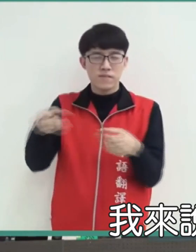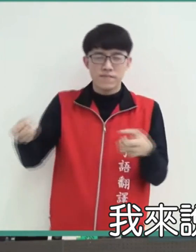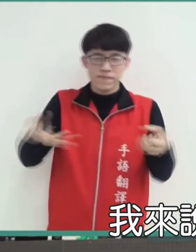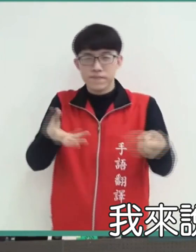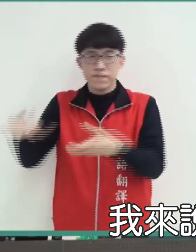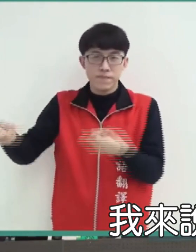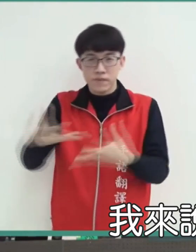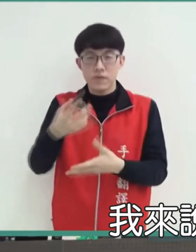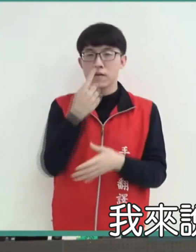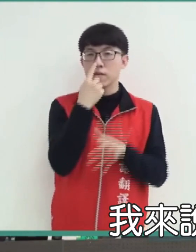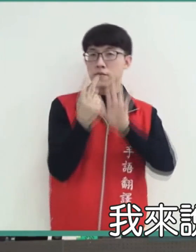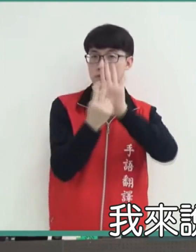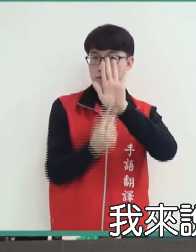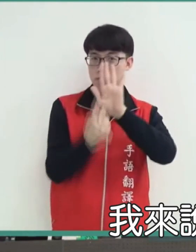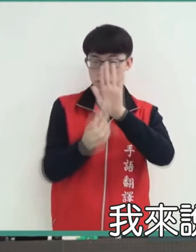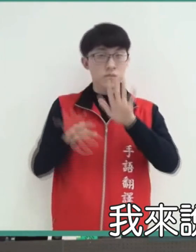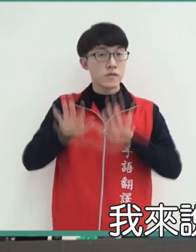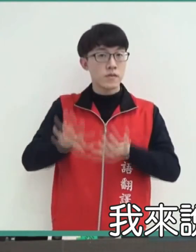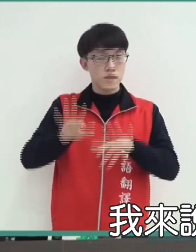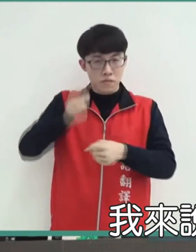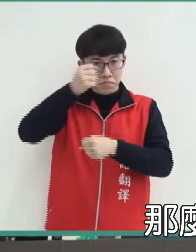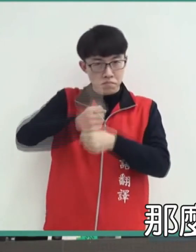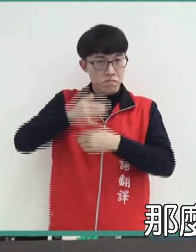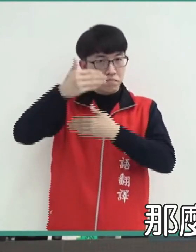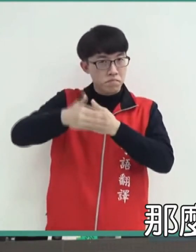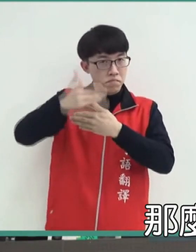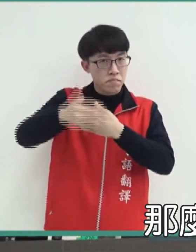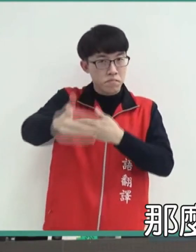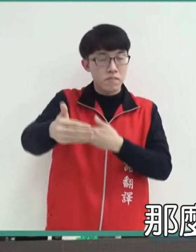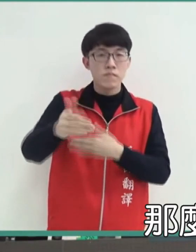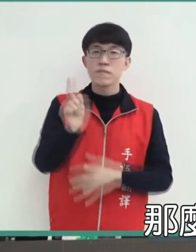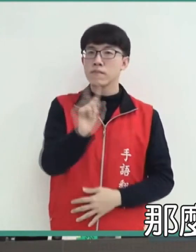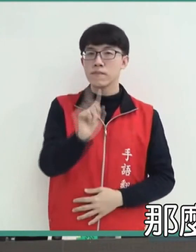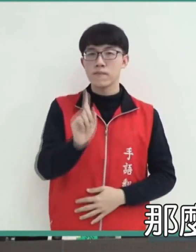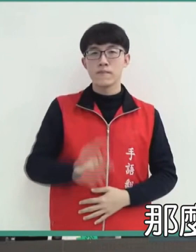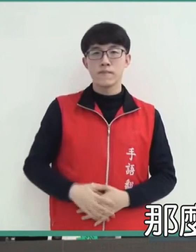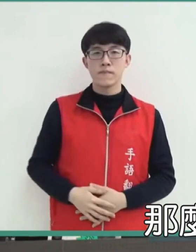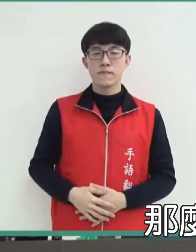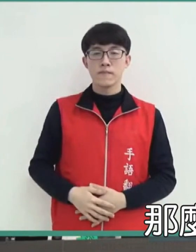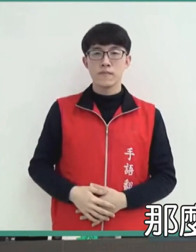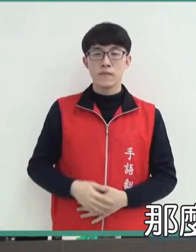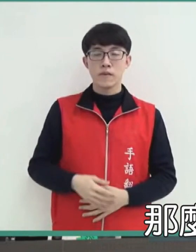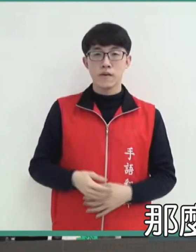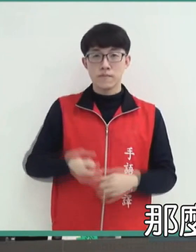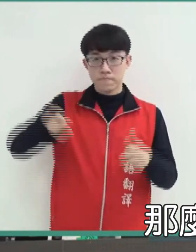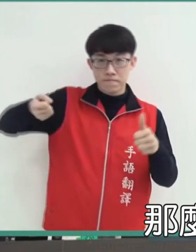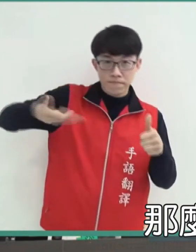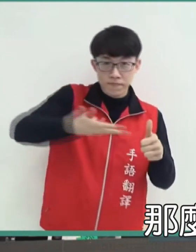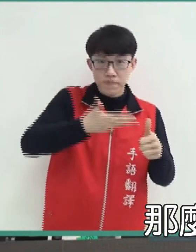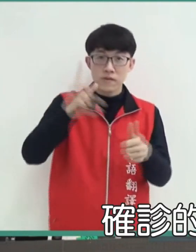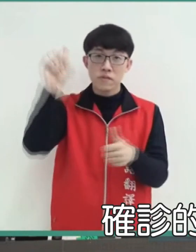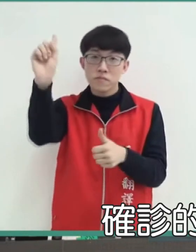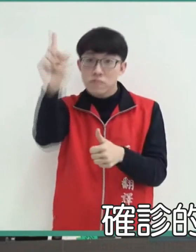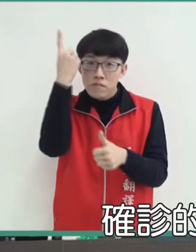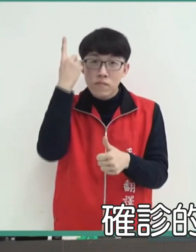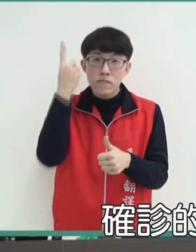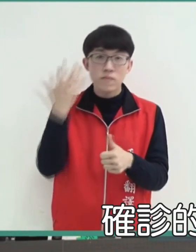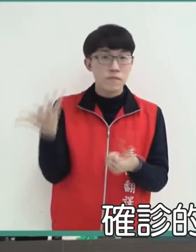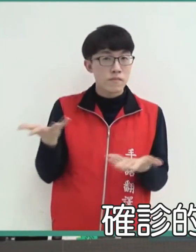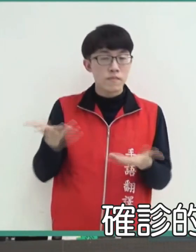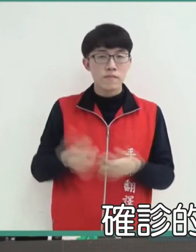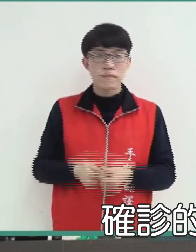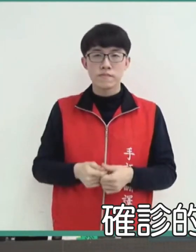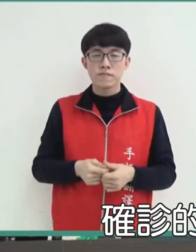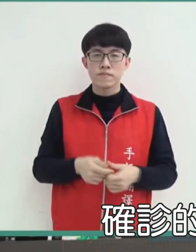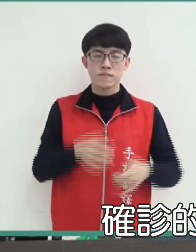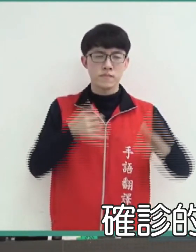下整个处理的过程。那么这个传播链的源头是这个确诊的